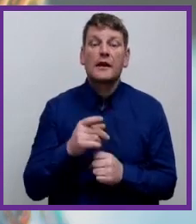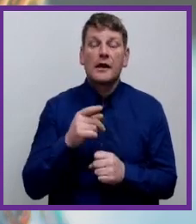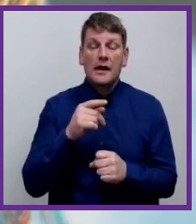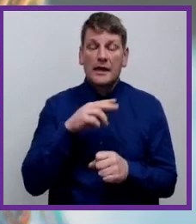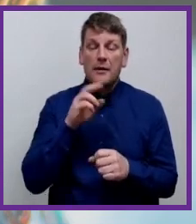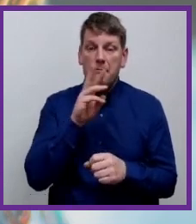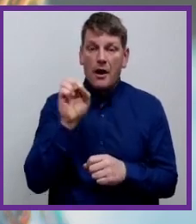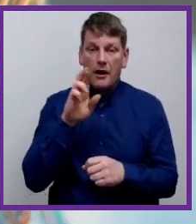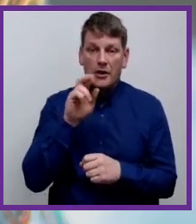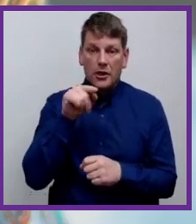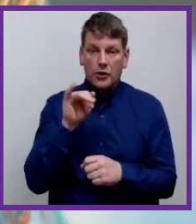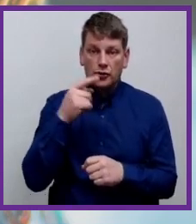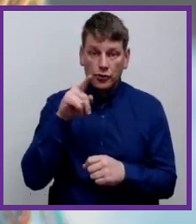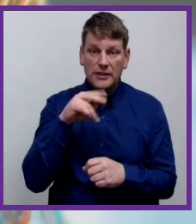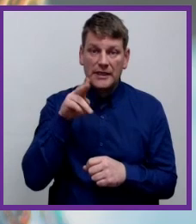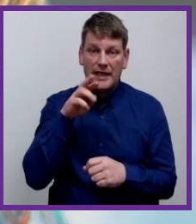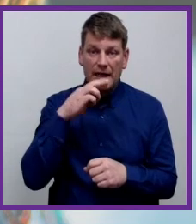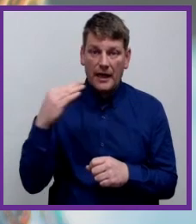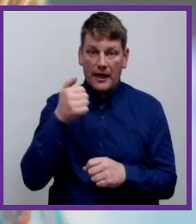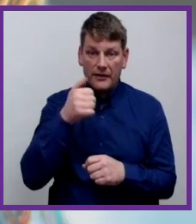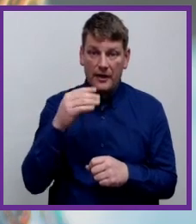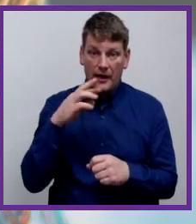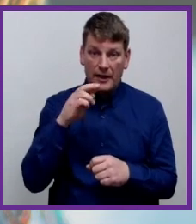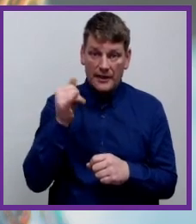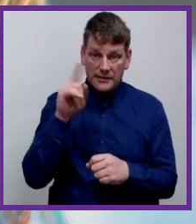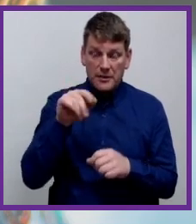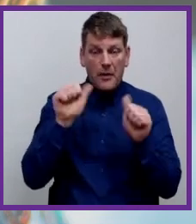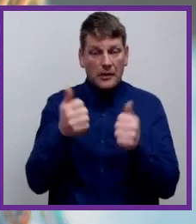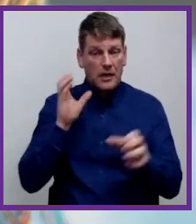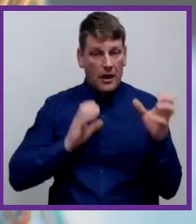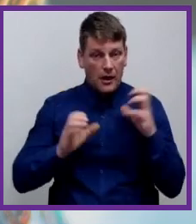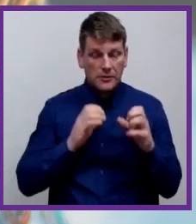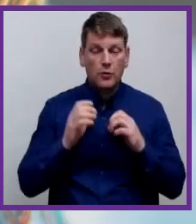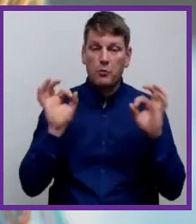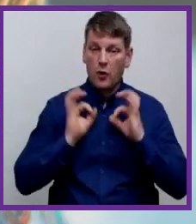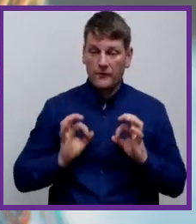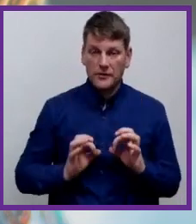Drēģeris, Mākslas akadēmijas rektors profesors Kristaps Zariņš,